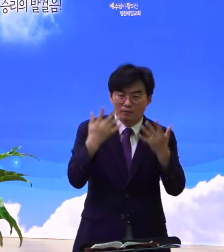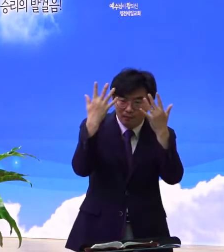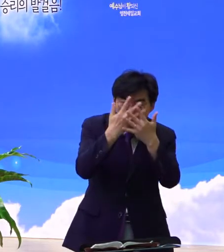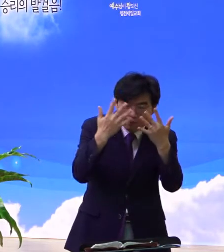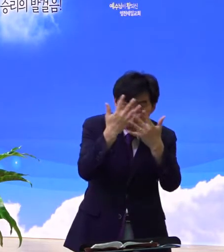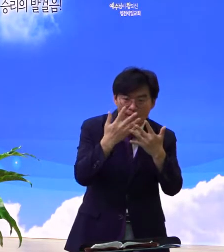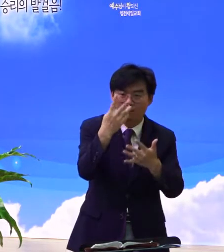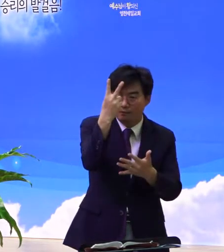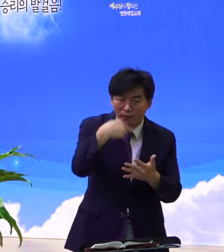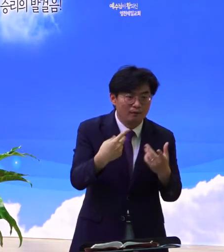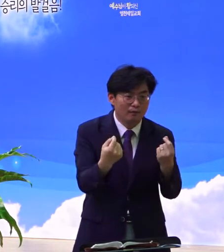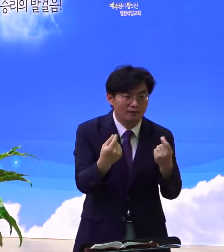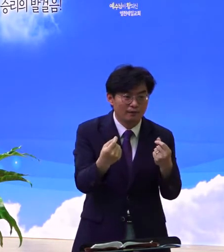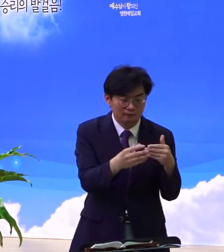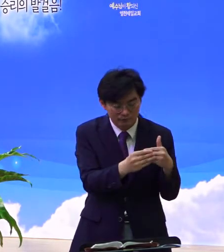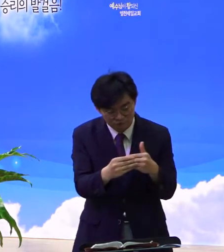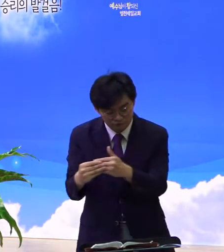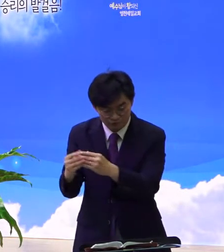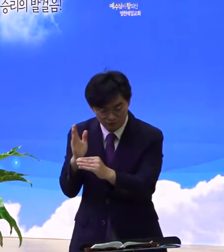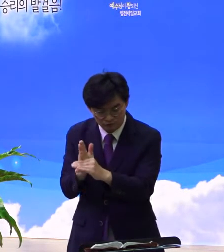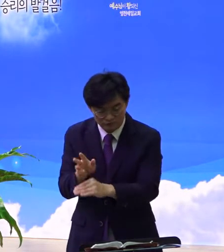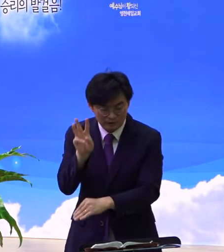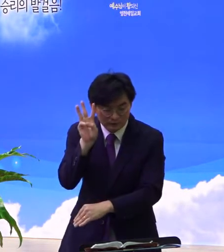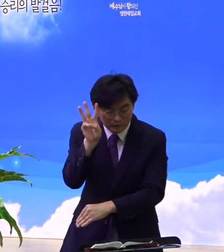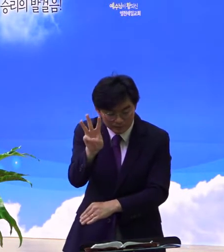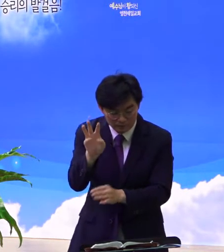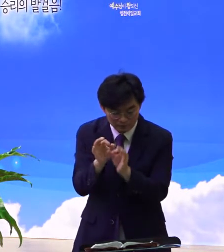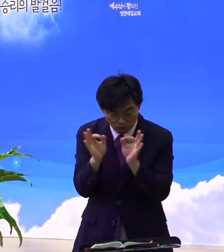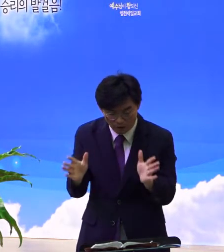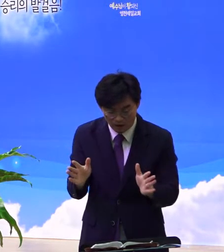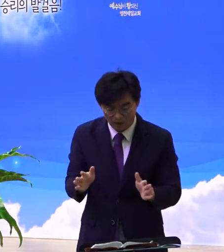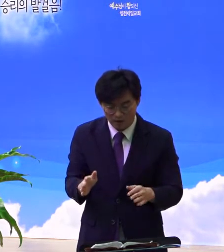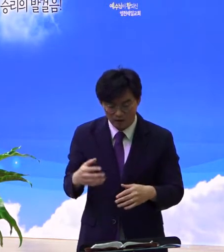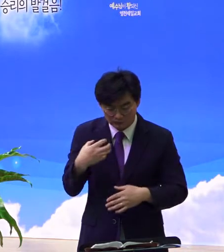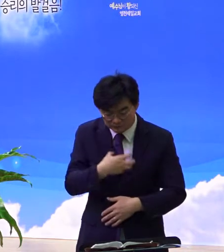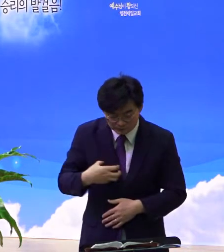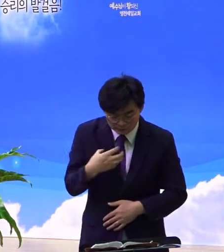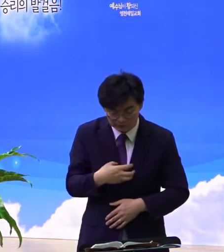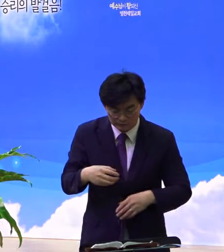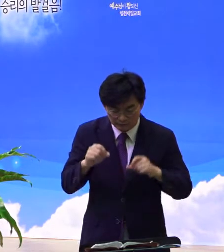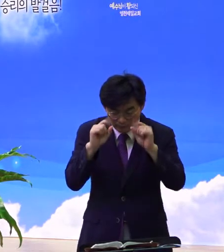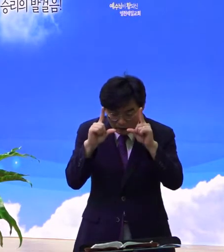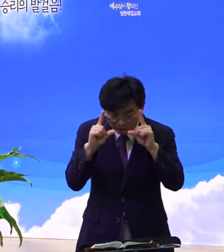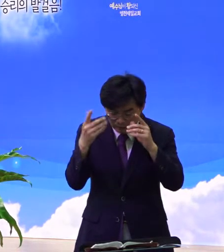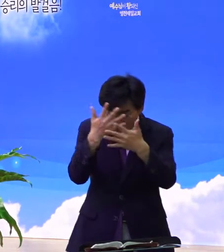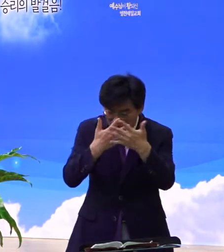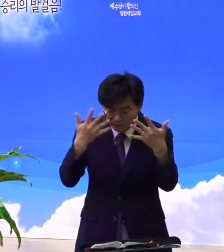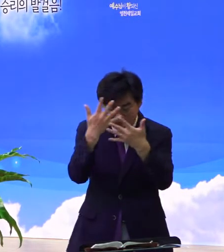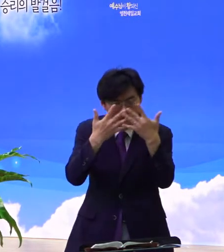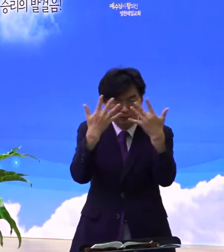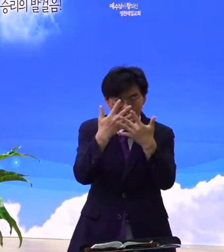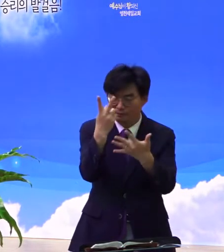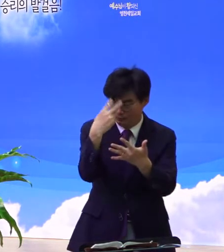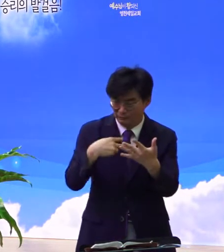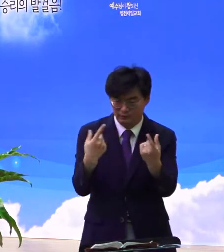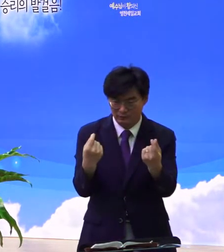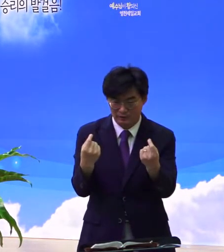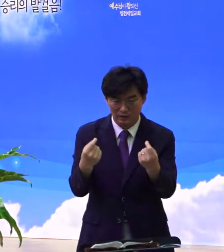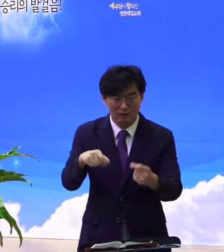보지 못했고 그리고 사울은 먹지도 않고 마시지도 않았습니다. 그때